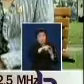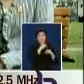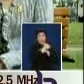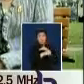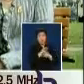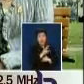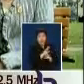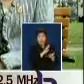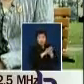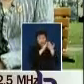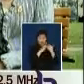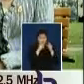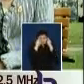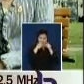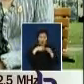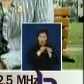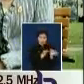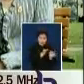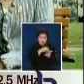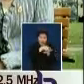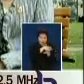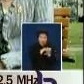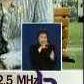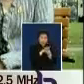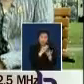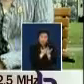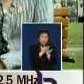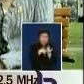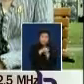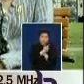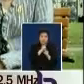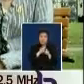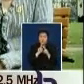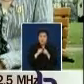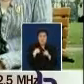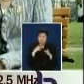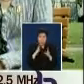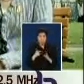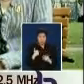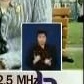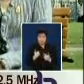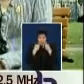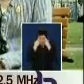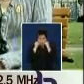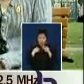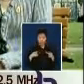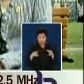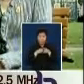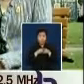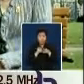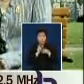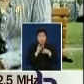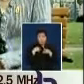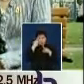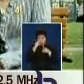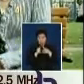เรื่องของการได้คุยกับผู้นำที่ในส่วนของนักธุรกิจท ่ านพานักธุรกิจมาเยอะมากเลยนะ คะ นักธุรกิจเขามีมุมมอง